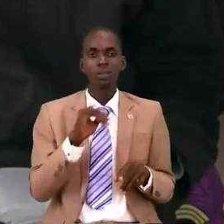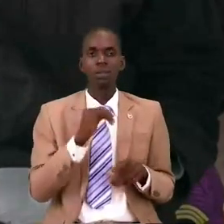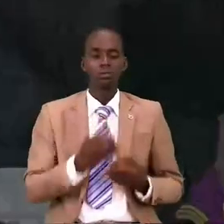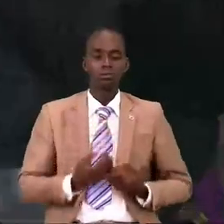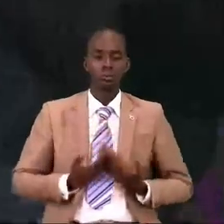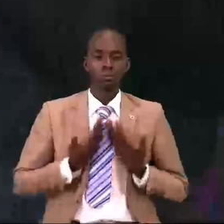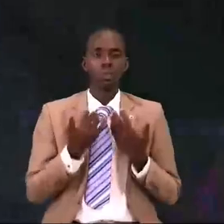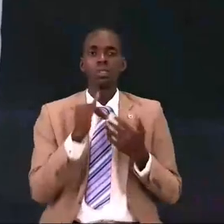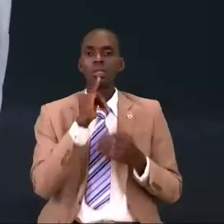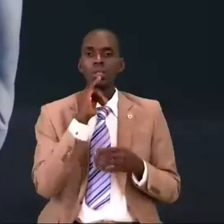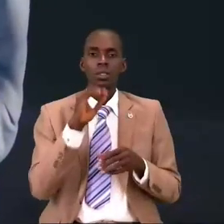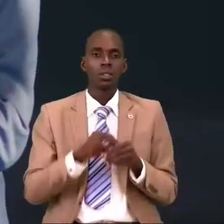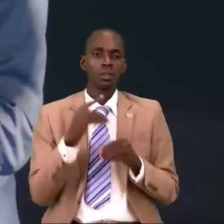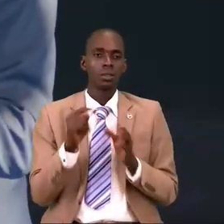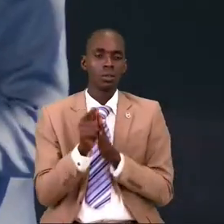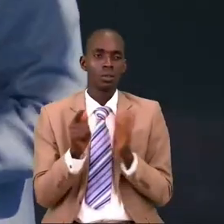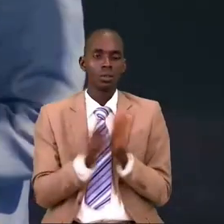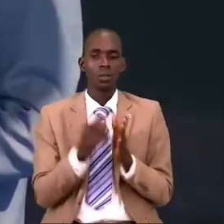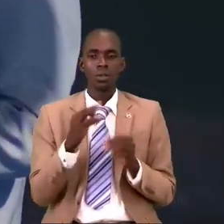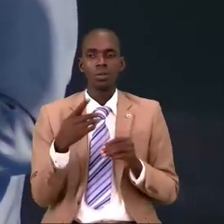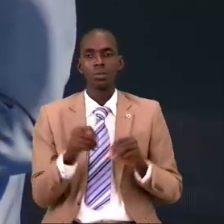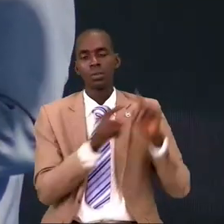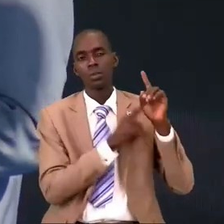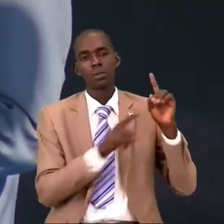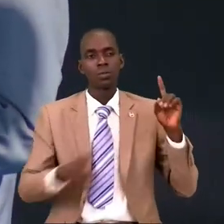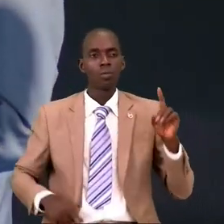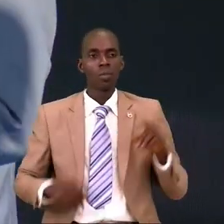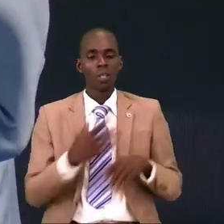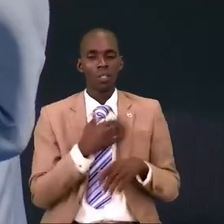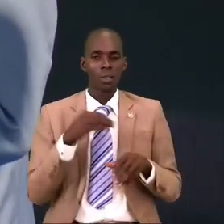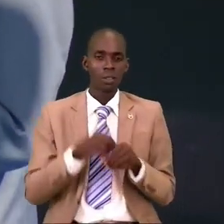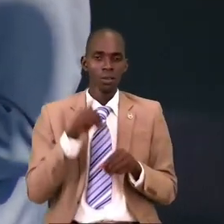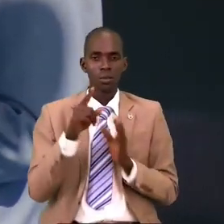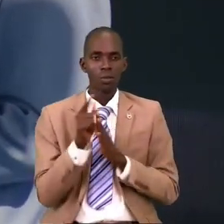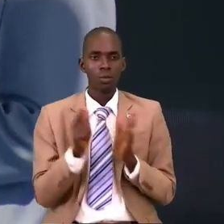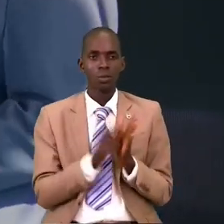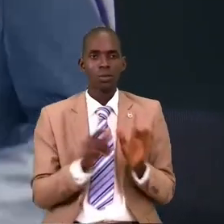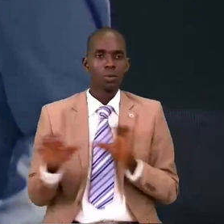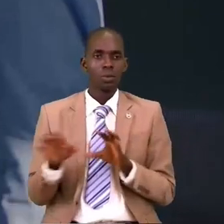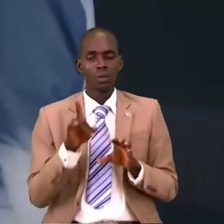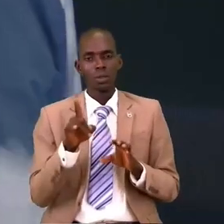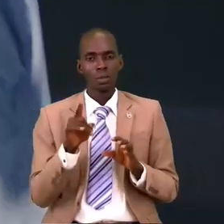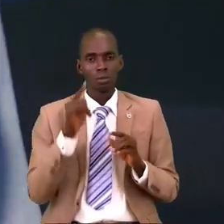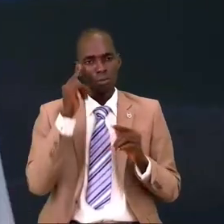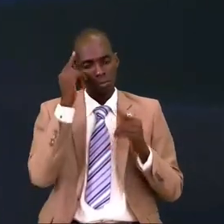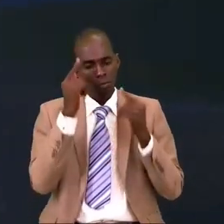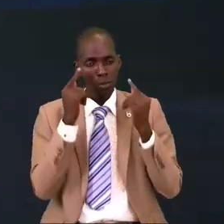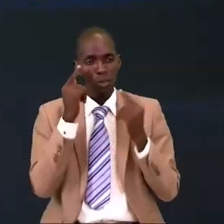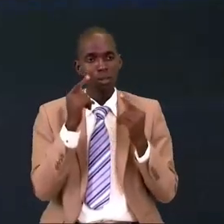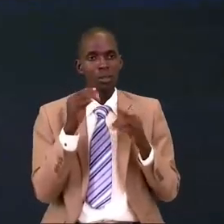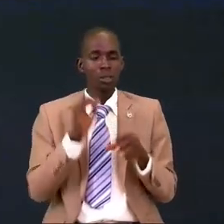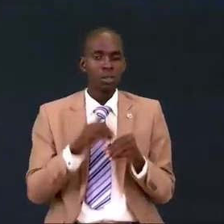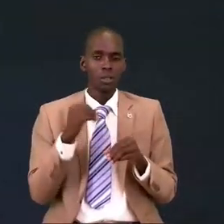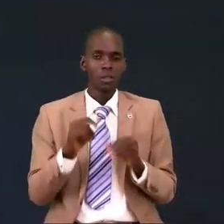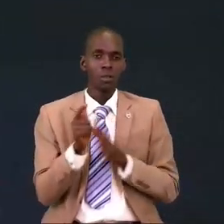la médite jour et qui la médite jour et nuit.